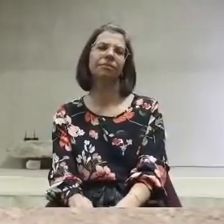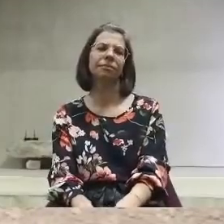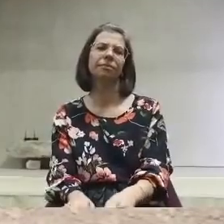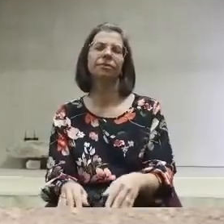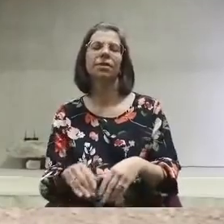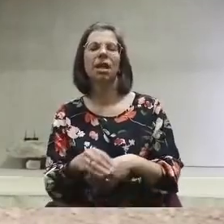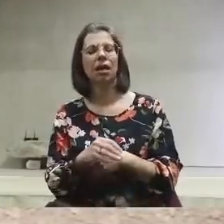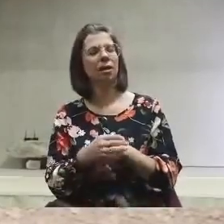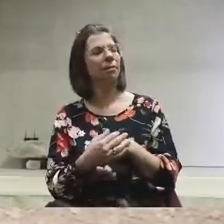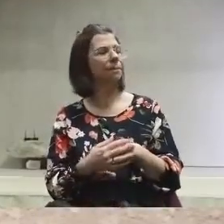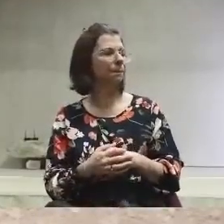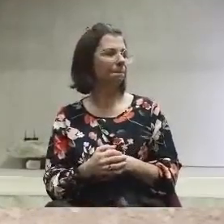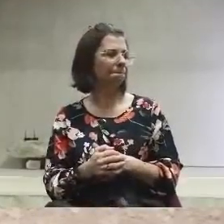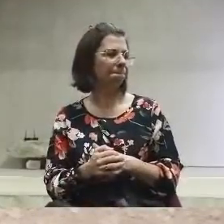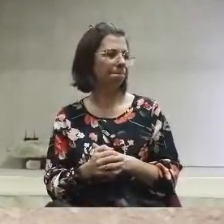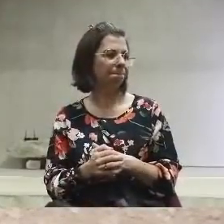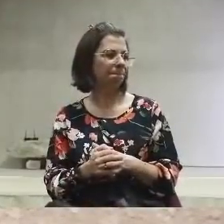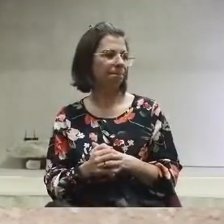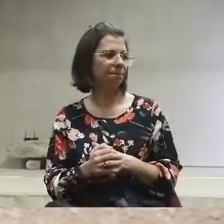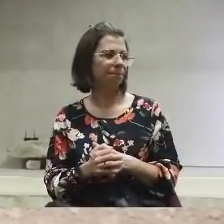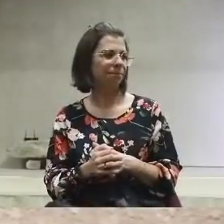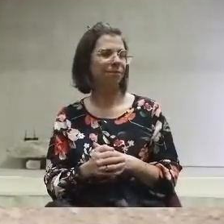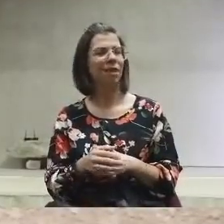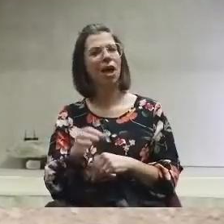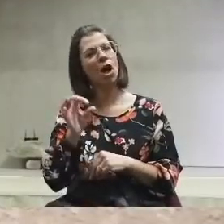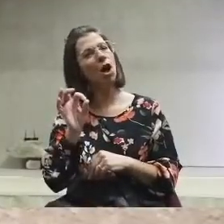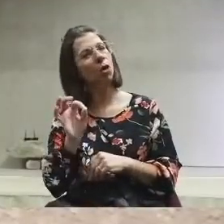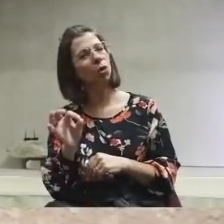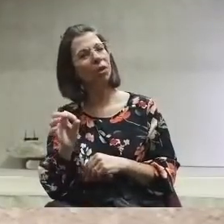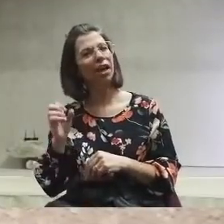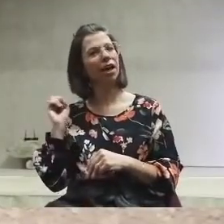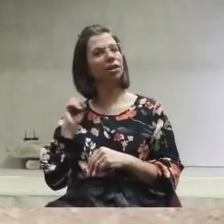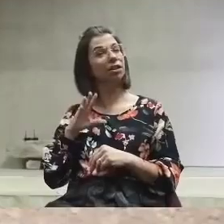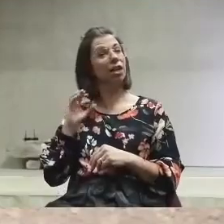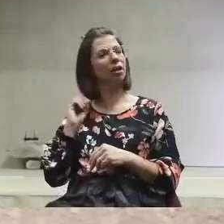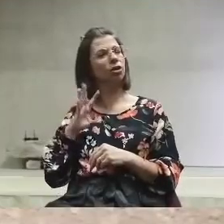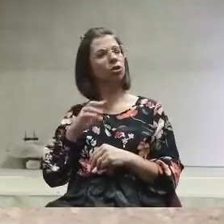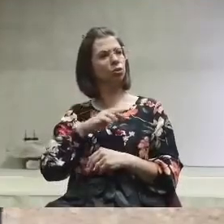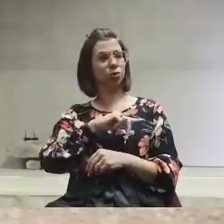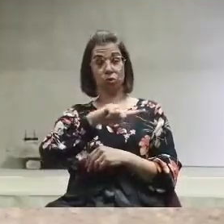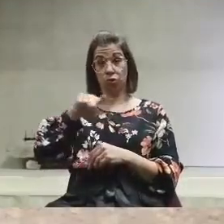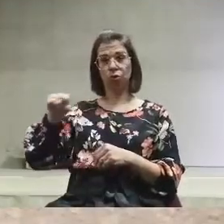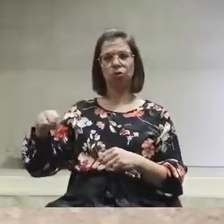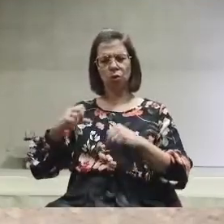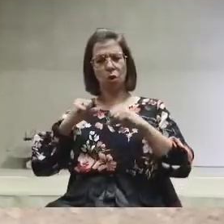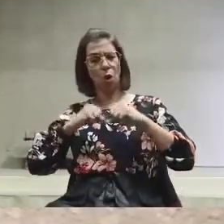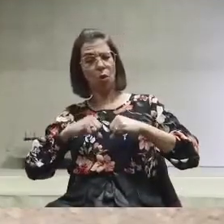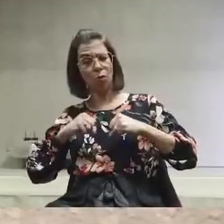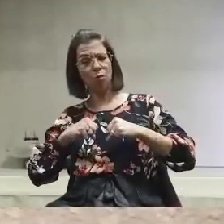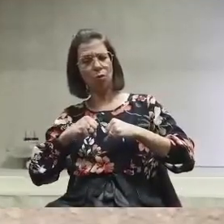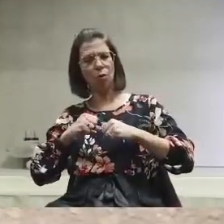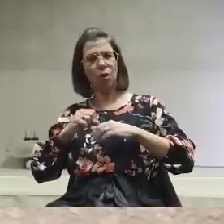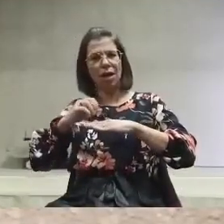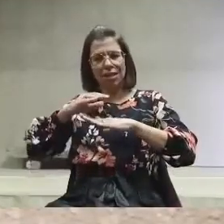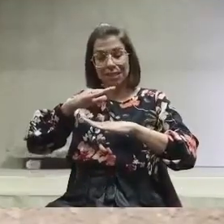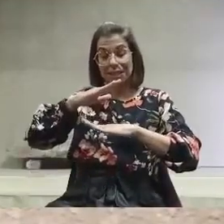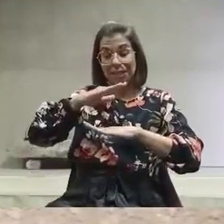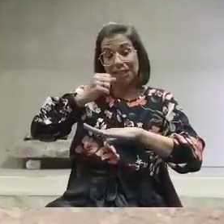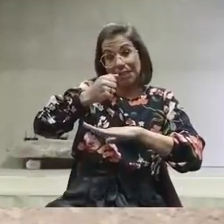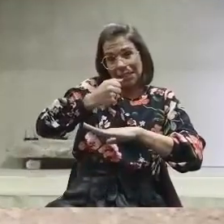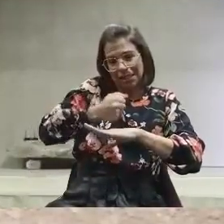et diminuer, chaque jour, nous comptons sur lui. Chaque jour, il nous renouvelle.